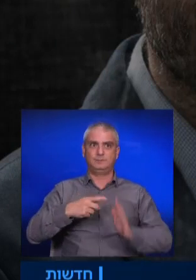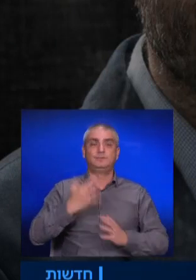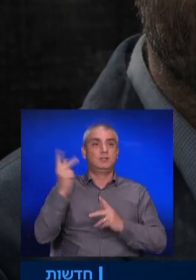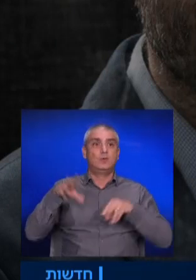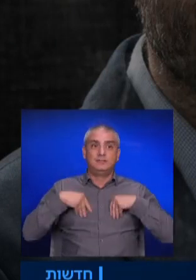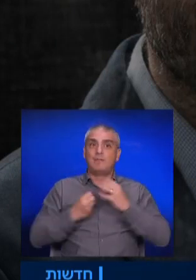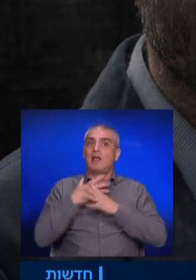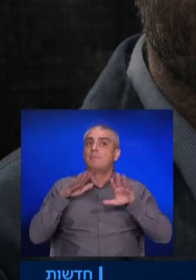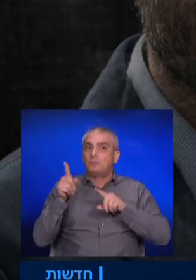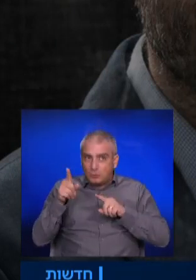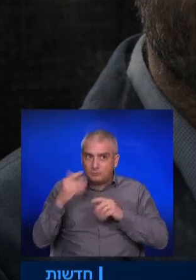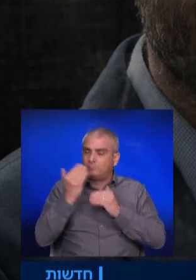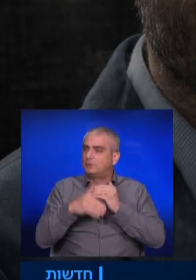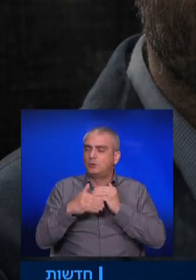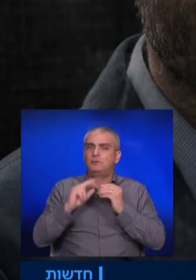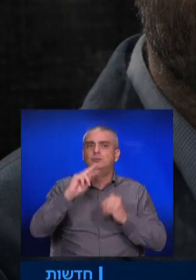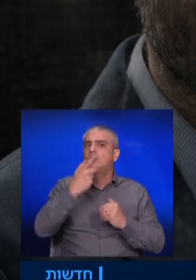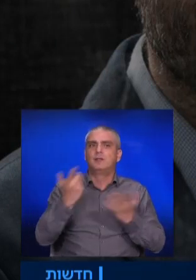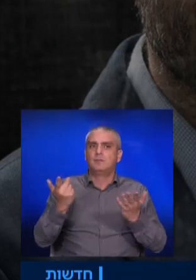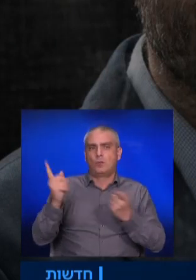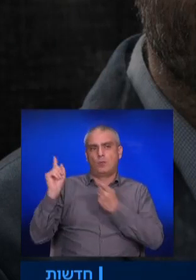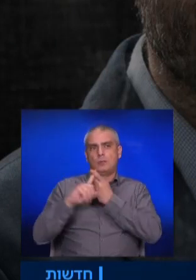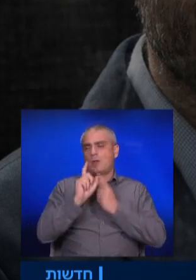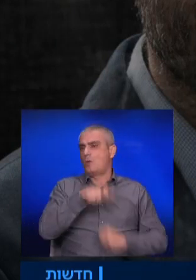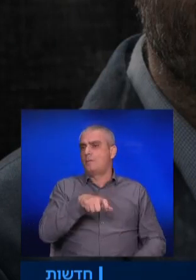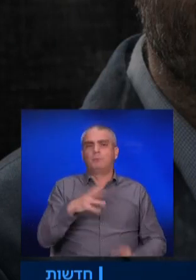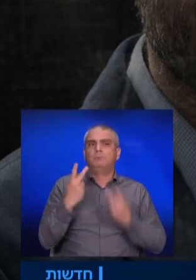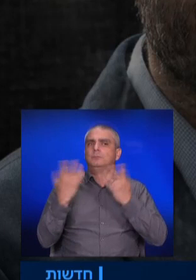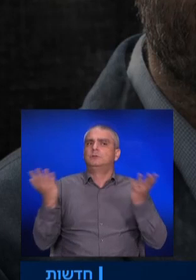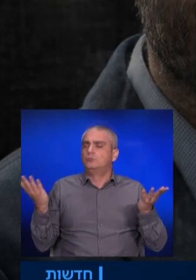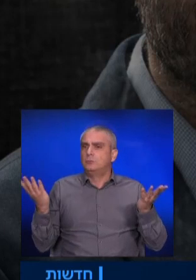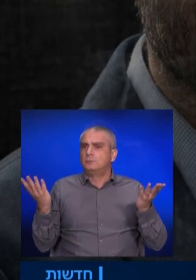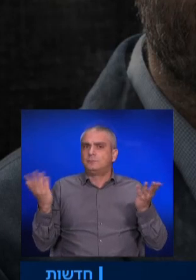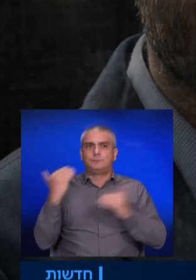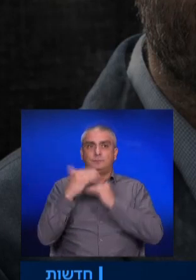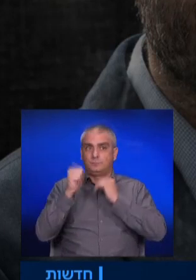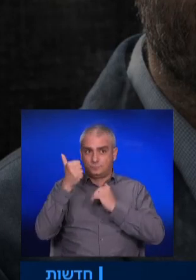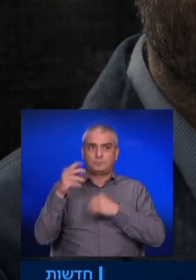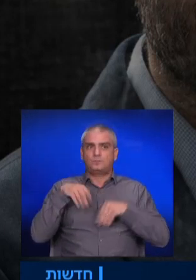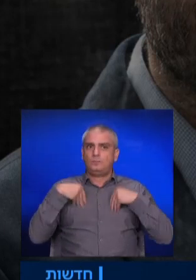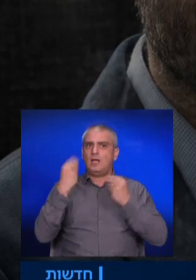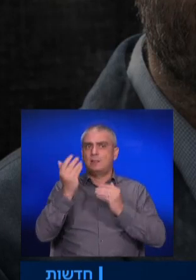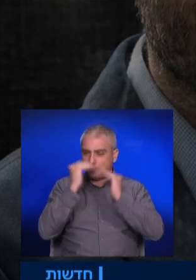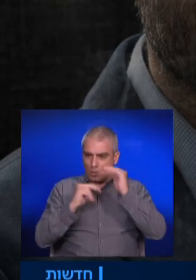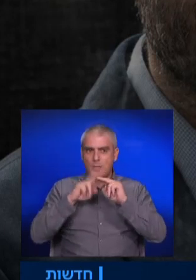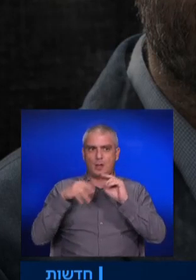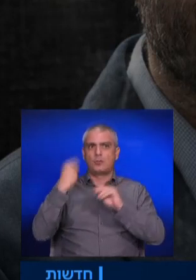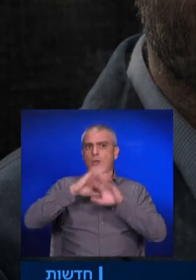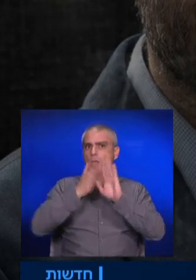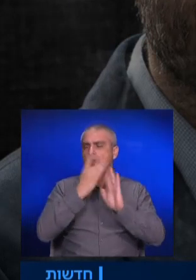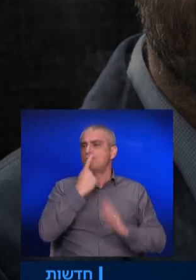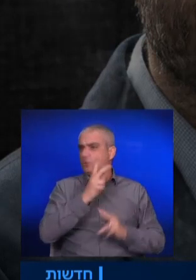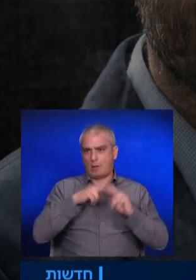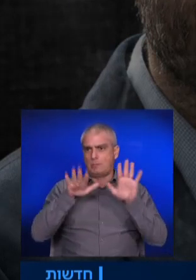הממשלה, שבסוף בקצה הוא תלוי בהם. אז לא משנה, אז בשלב הראשון הוא מוכן לתת להם פחות, אחר כך הוא נותן להם את כל מה שהם רוצים, אחרת הם מטילים אותם